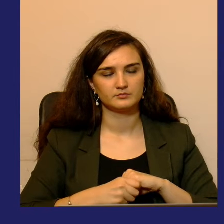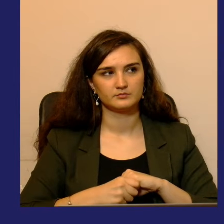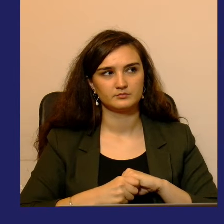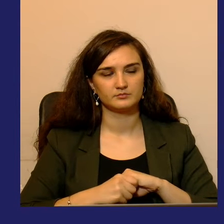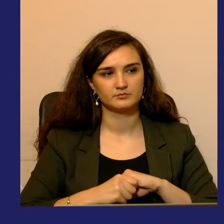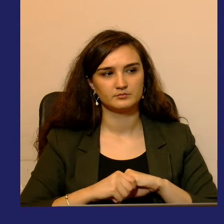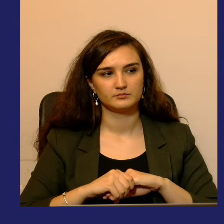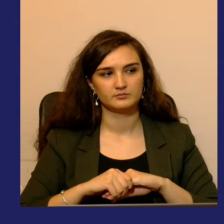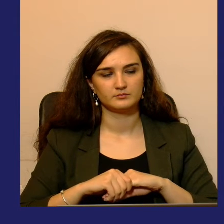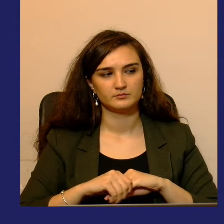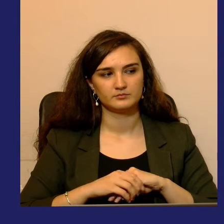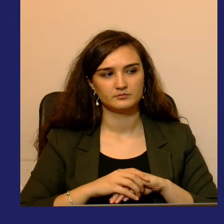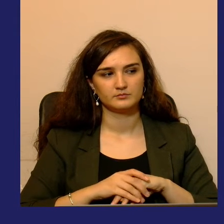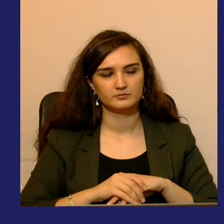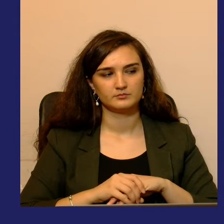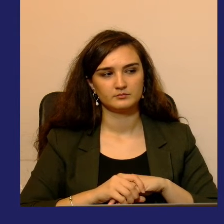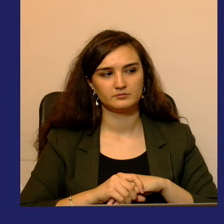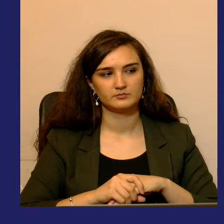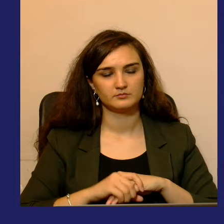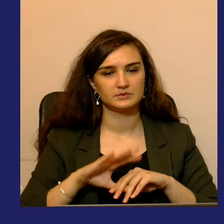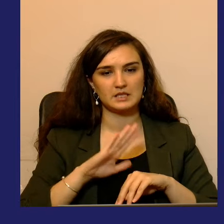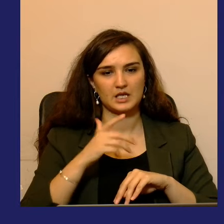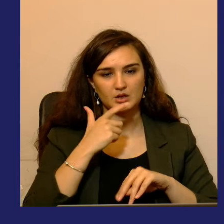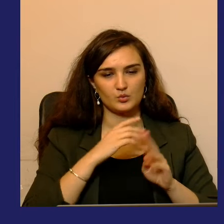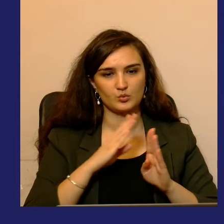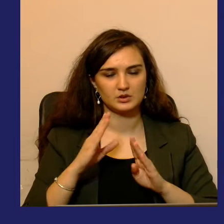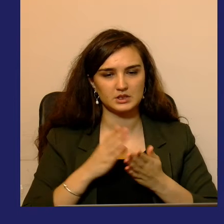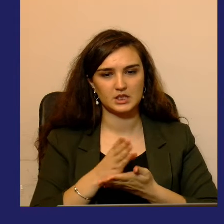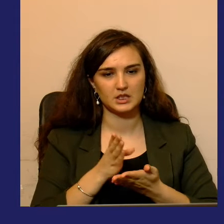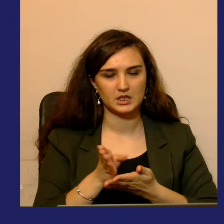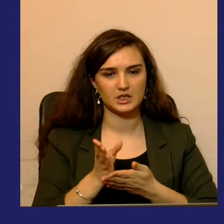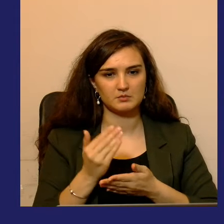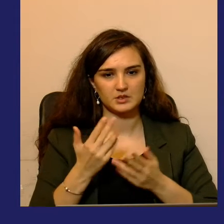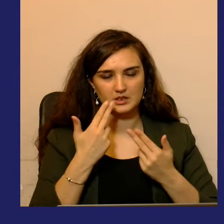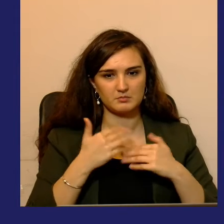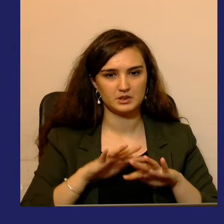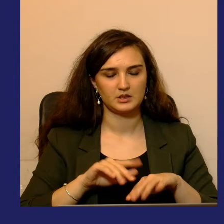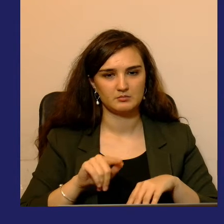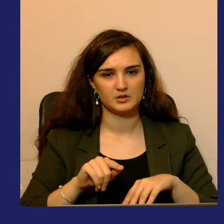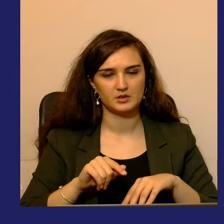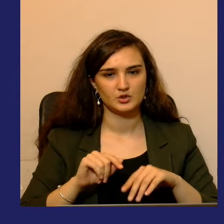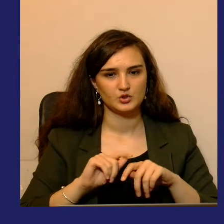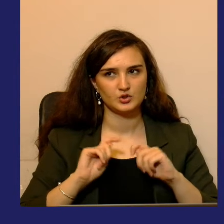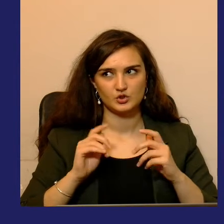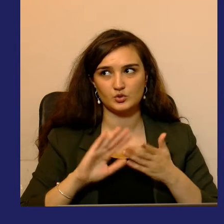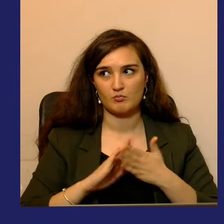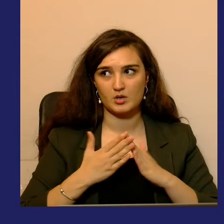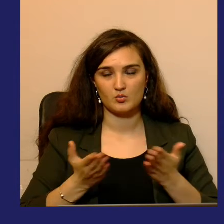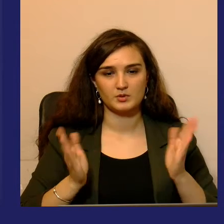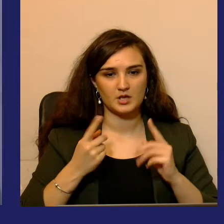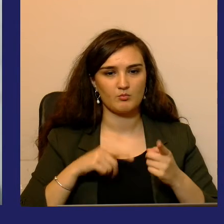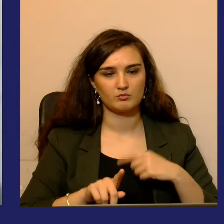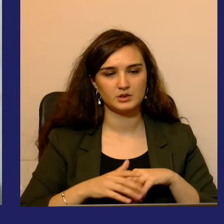აი ამ არა ეთიკური სტრატეგიების ადაპტირება შექმნილი ვითარებიდან